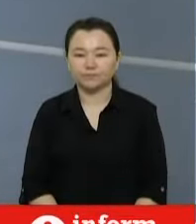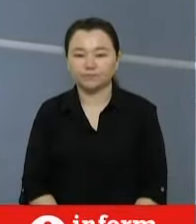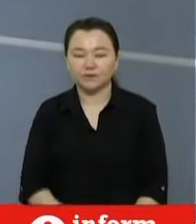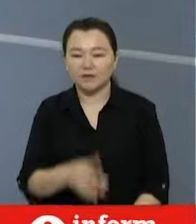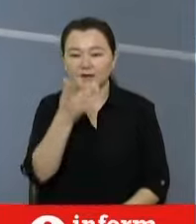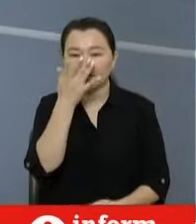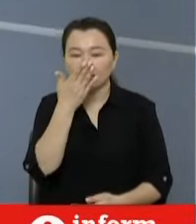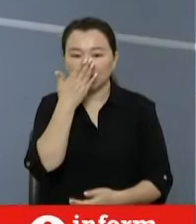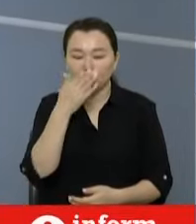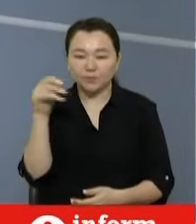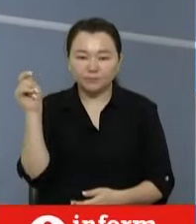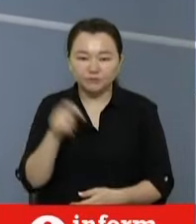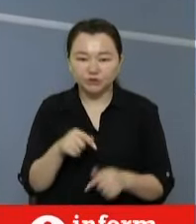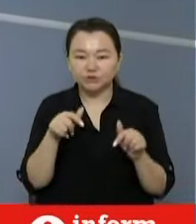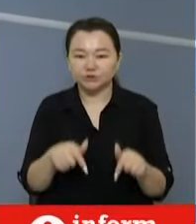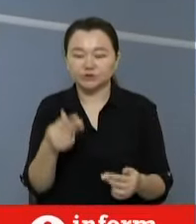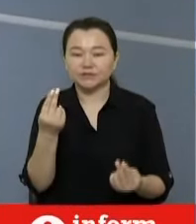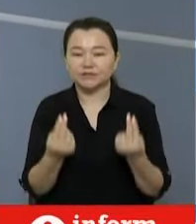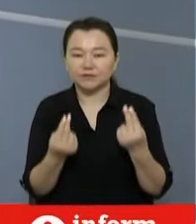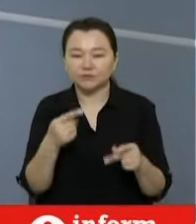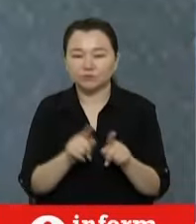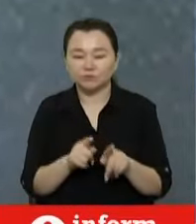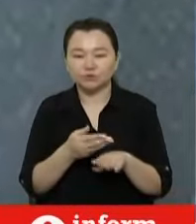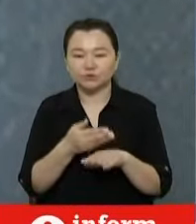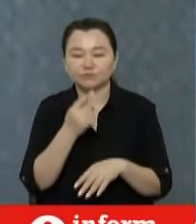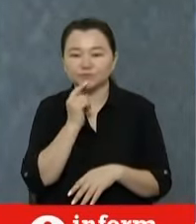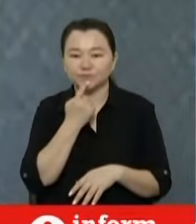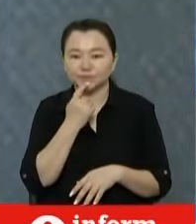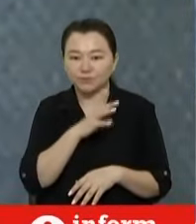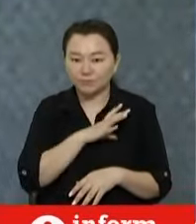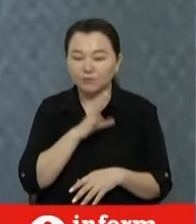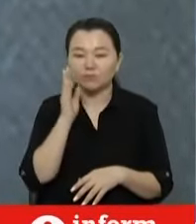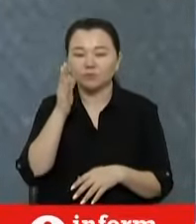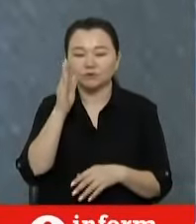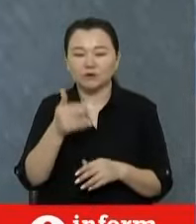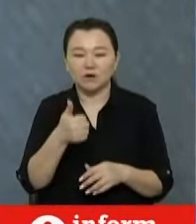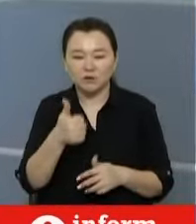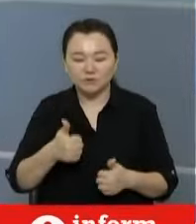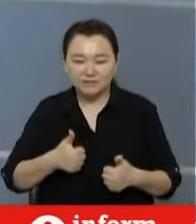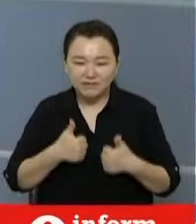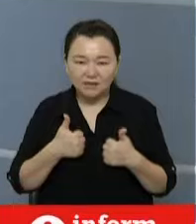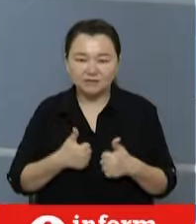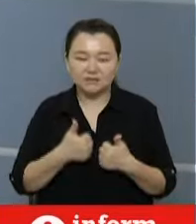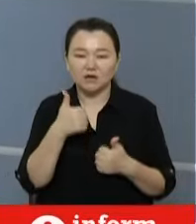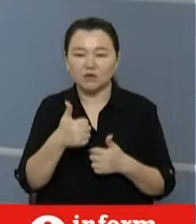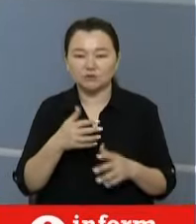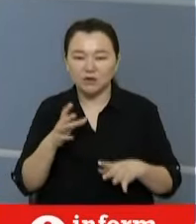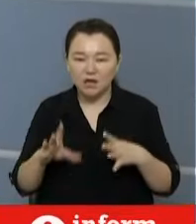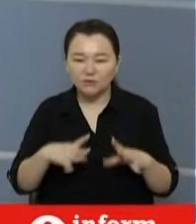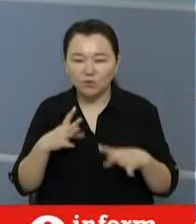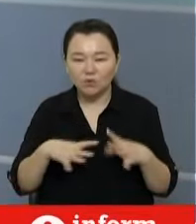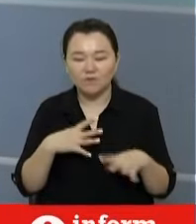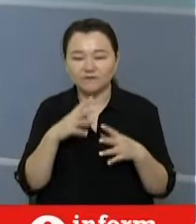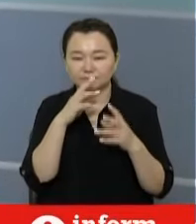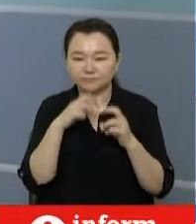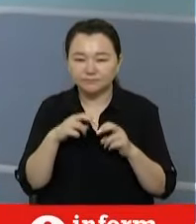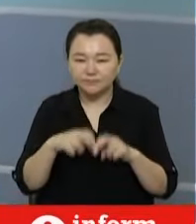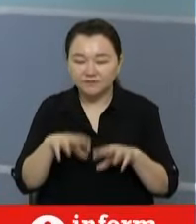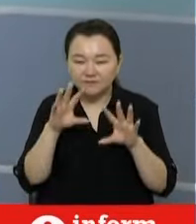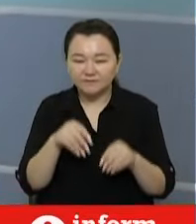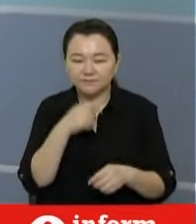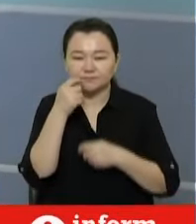Жапонияға келіп, бұл жерде ойнауға да қиын болды. Болашақты енді жақсылап тырысып, жақсылап дайындалып, енді зерттеп барлығын,